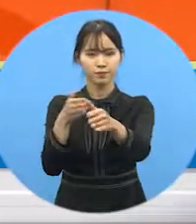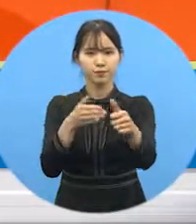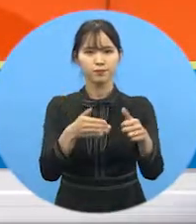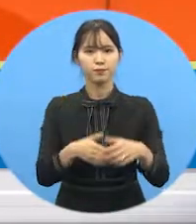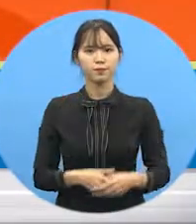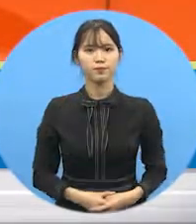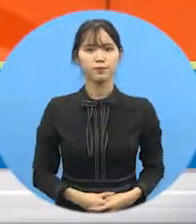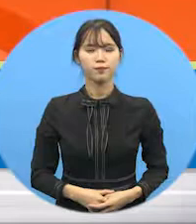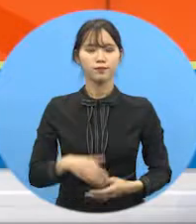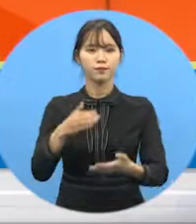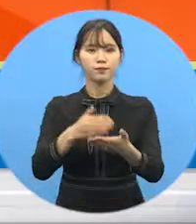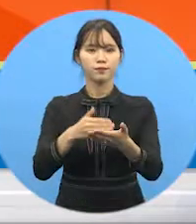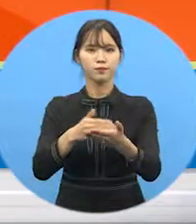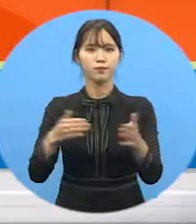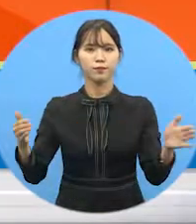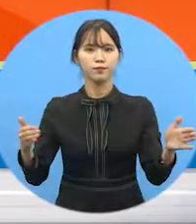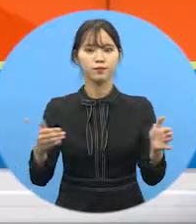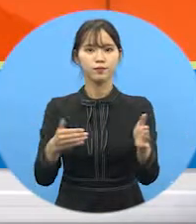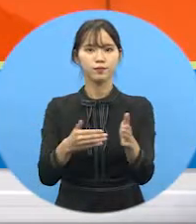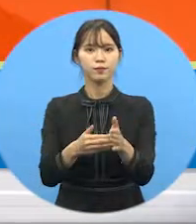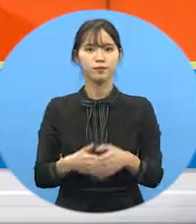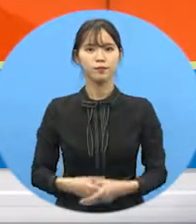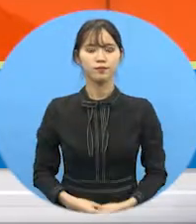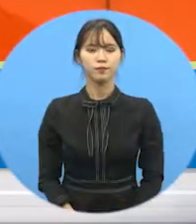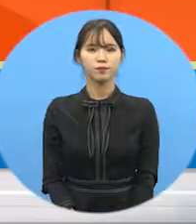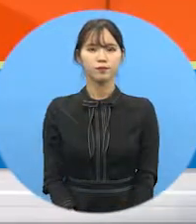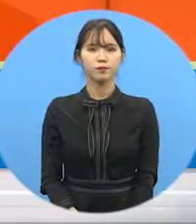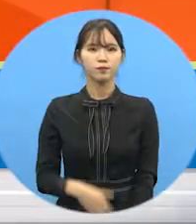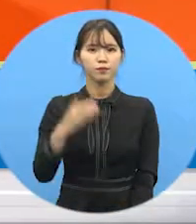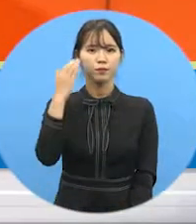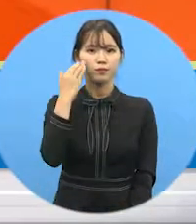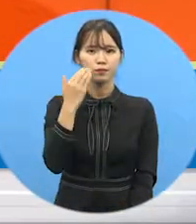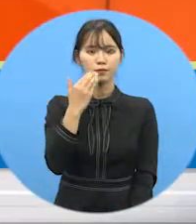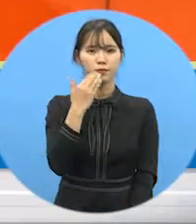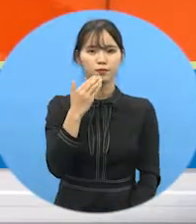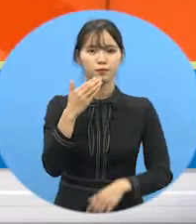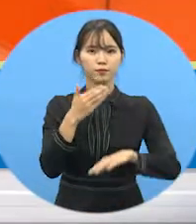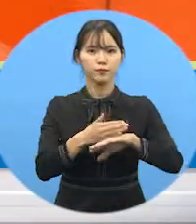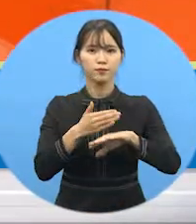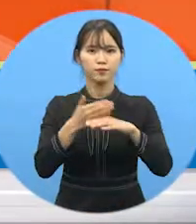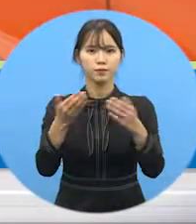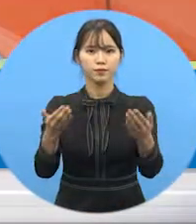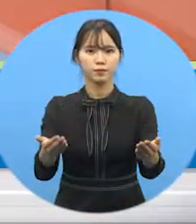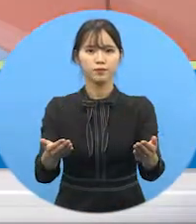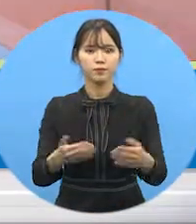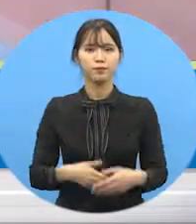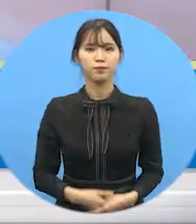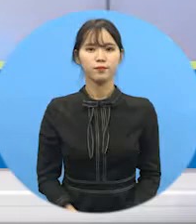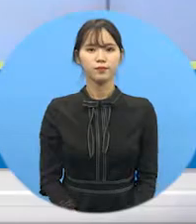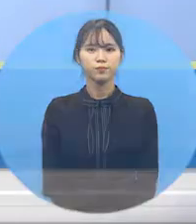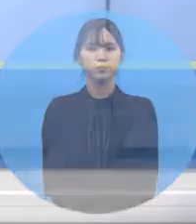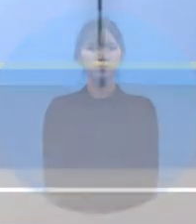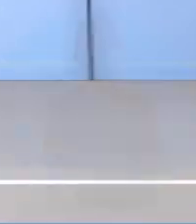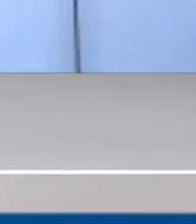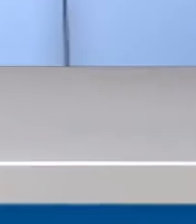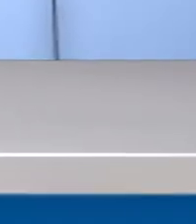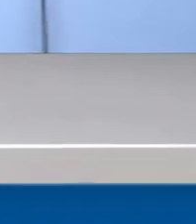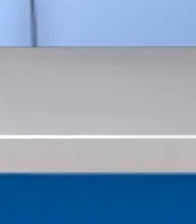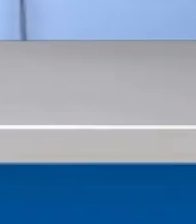보시는 건 어떨까요 이상으로 dbs 주간 뉴스를 마칩니다 시청해주신 여러분 고맙습니다